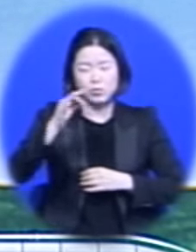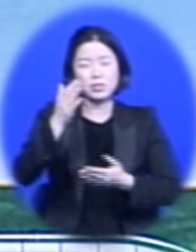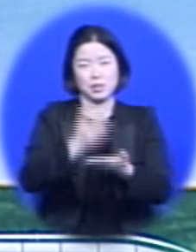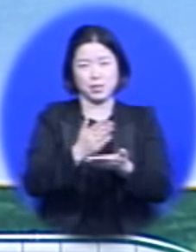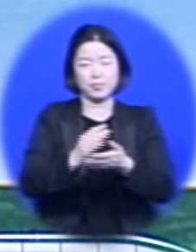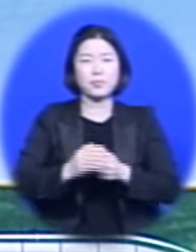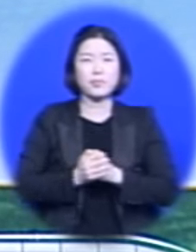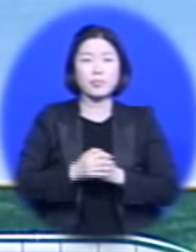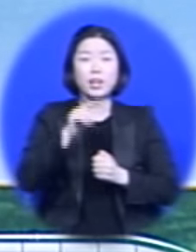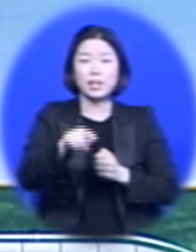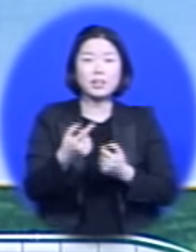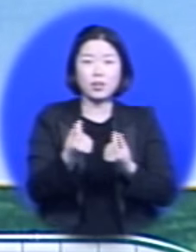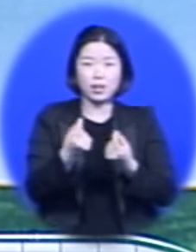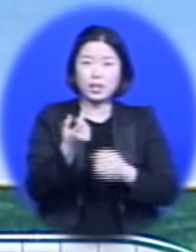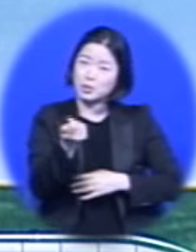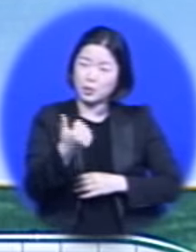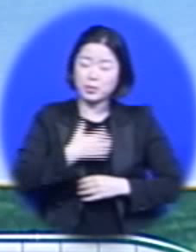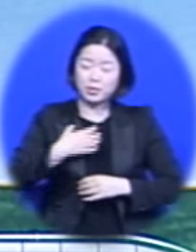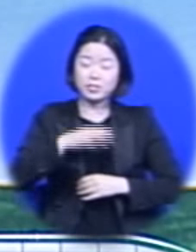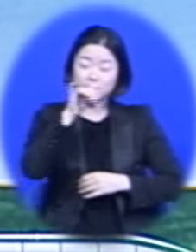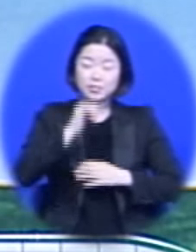좋겠어요. 그런 점이 약간 걱정이 됩니다.